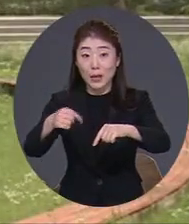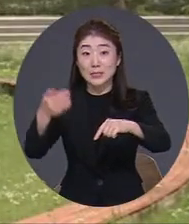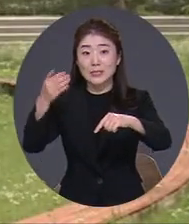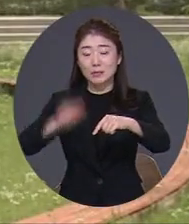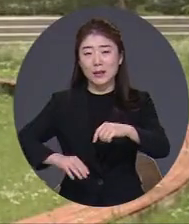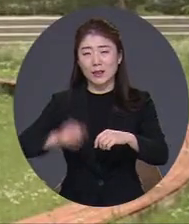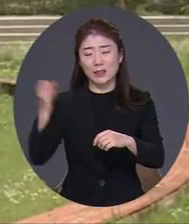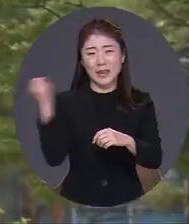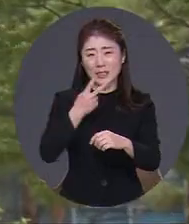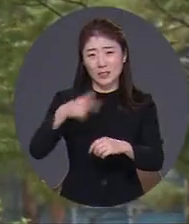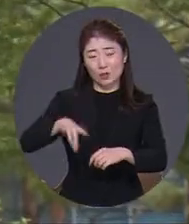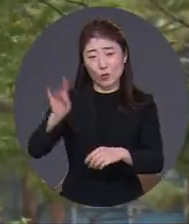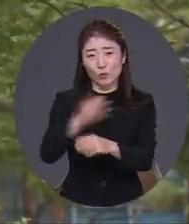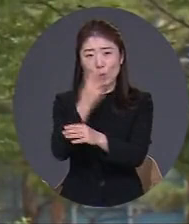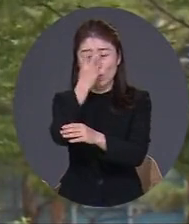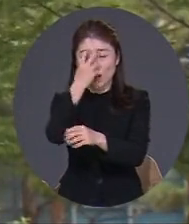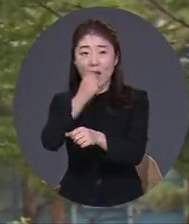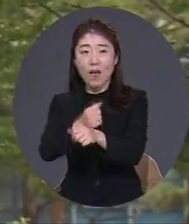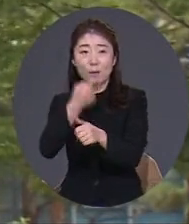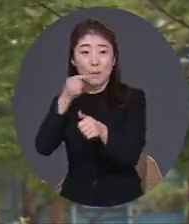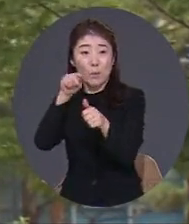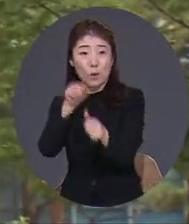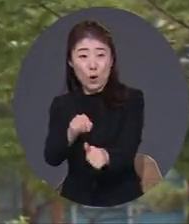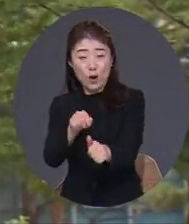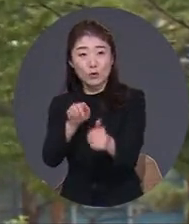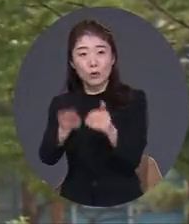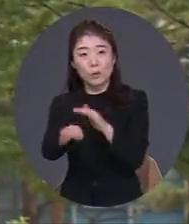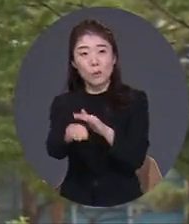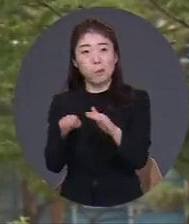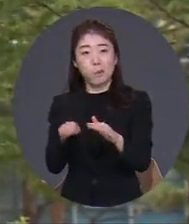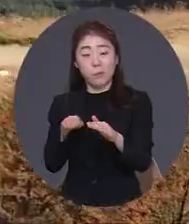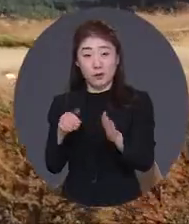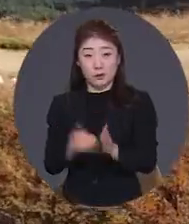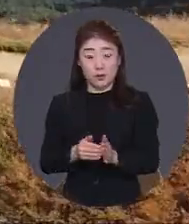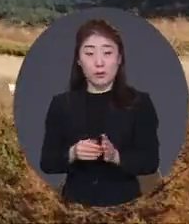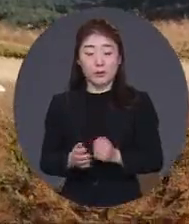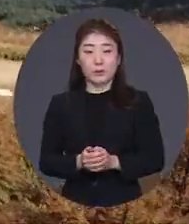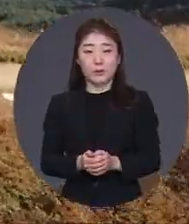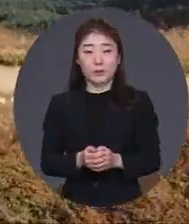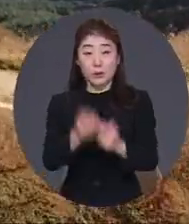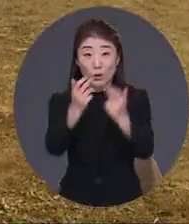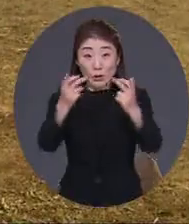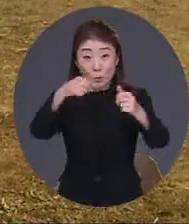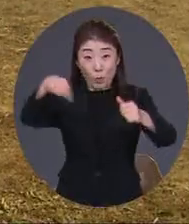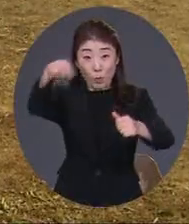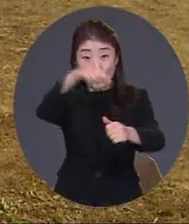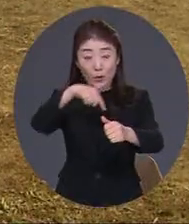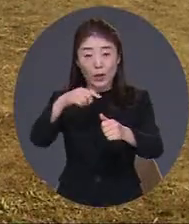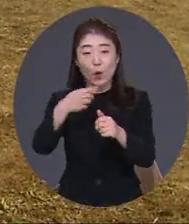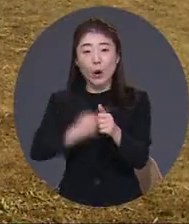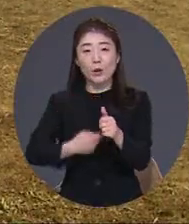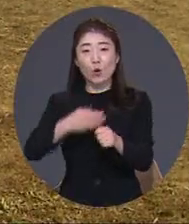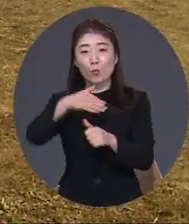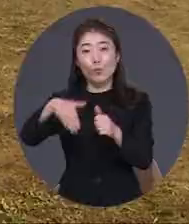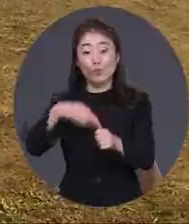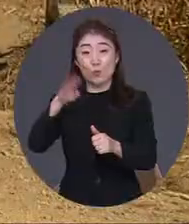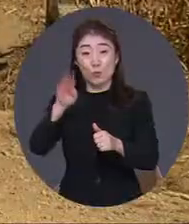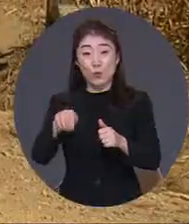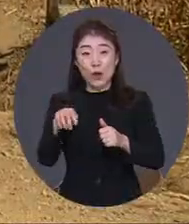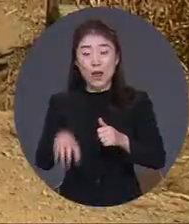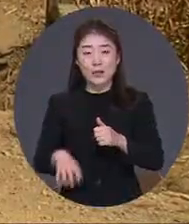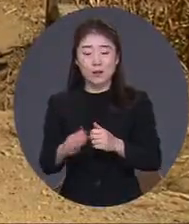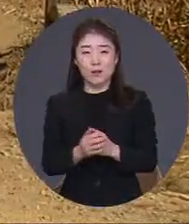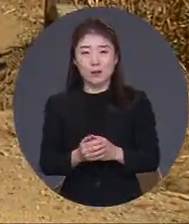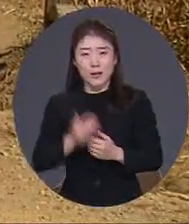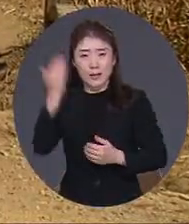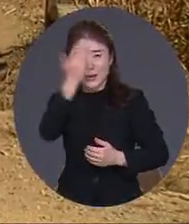원점 재검토 결론만 낸 채 결국 물려놨습니다. 더구나 형제봉 일대는 환경부가 생태자연